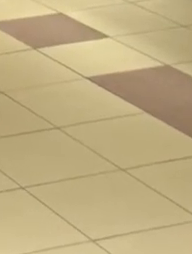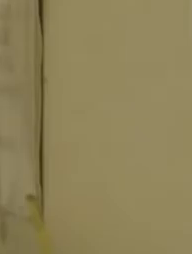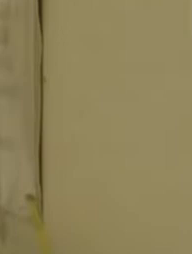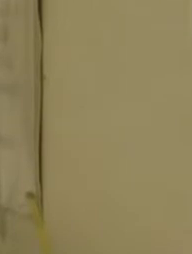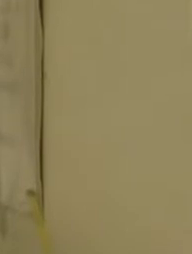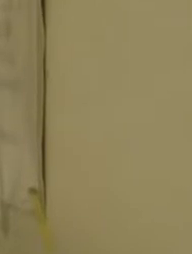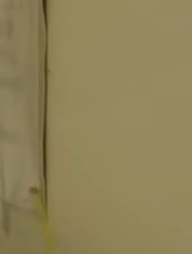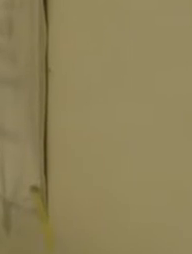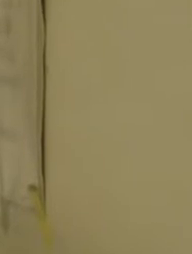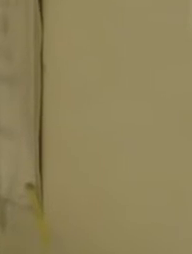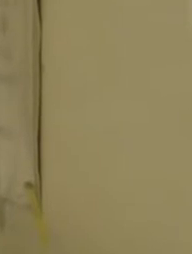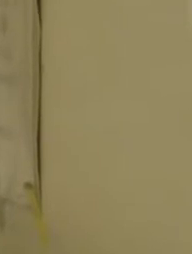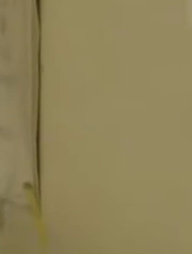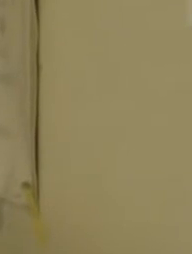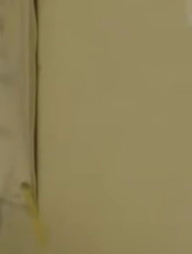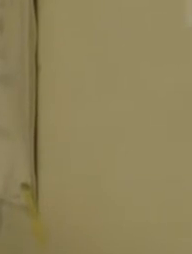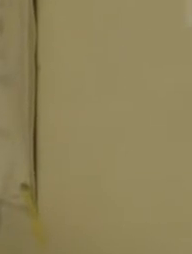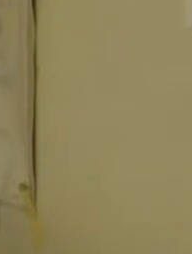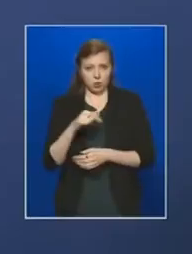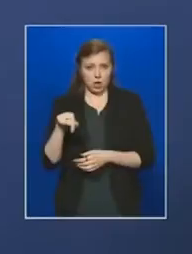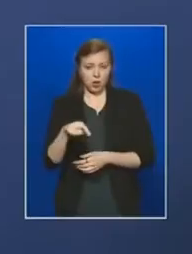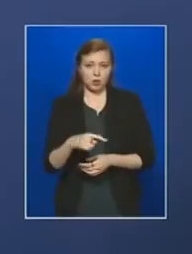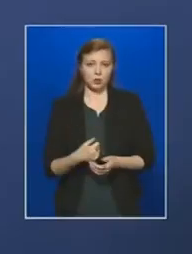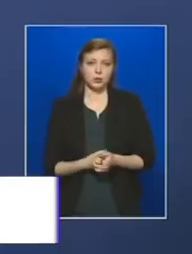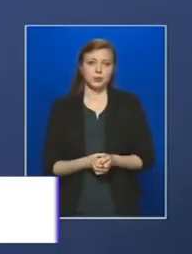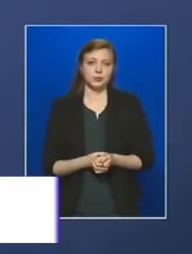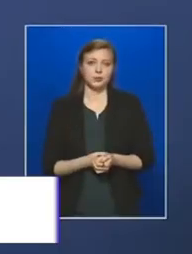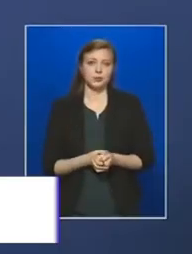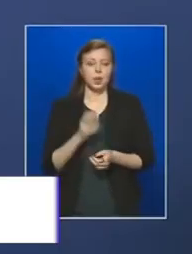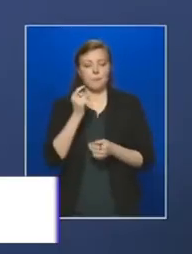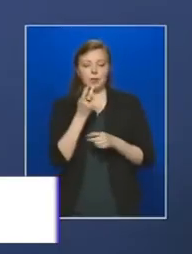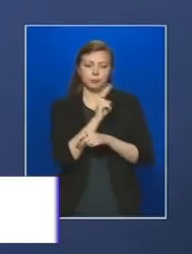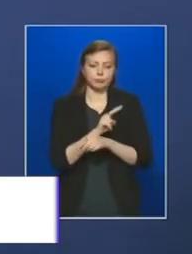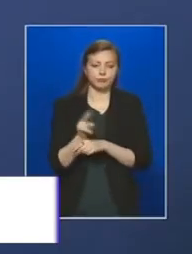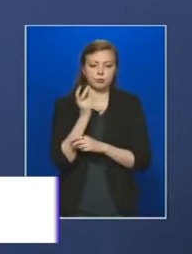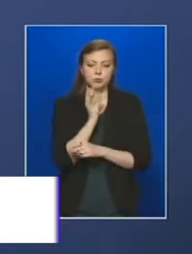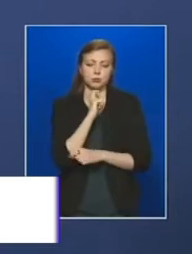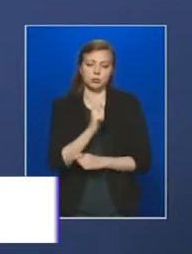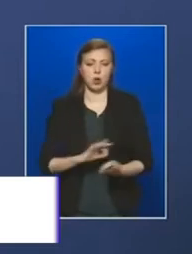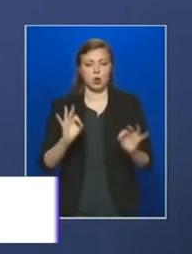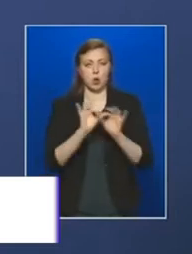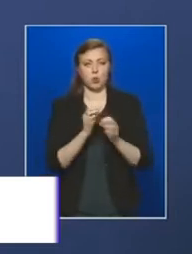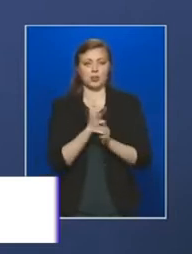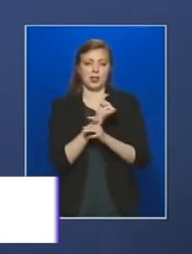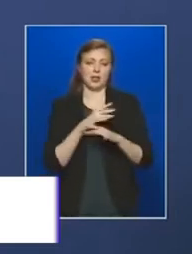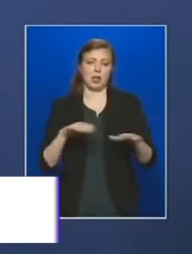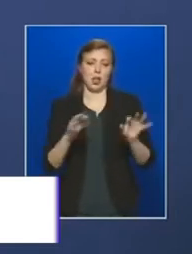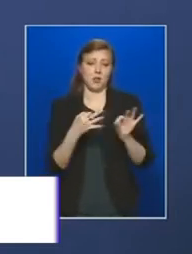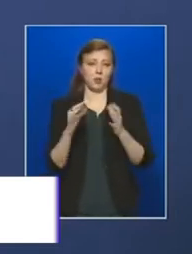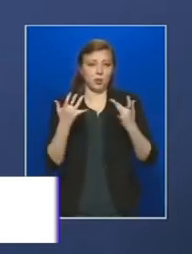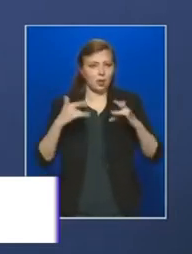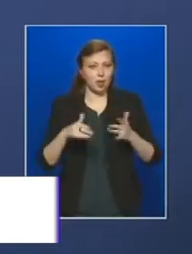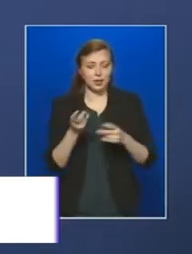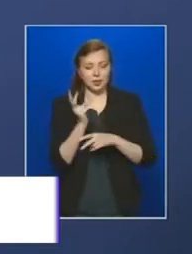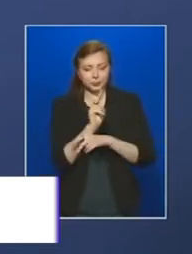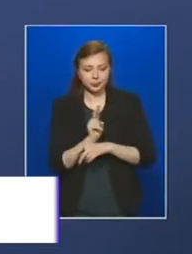nő, 43%-uk férfi. Kicsit áttekintve Magyarország járványügyi helyzetét,